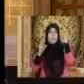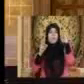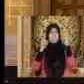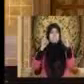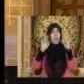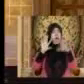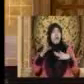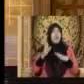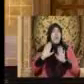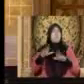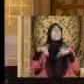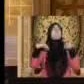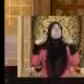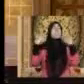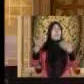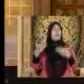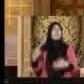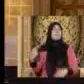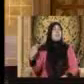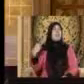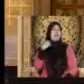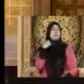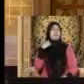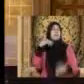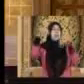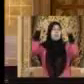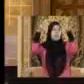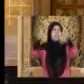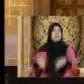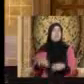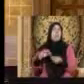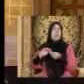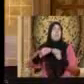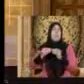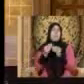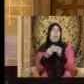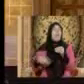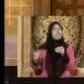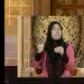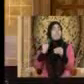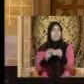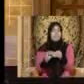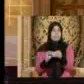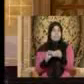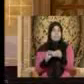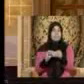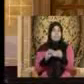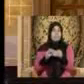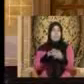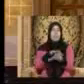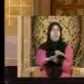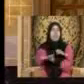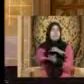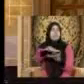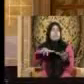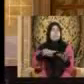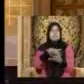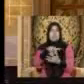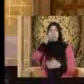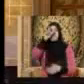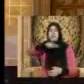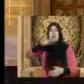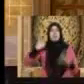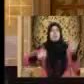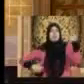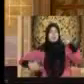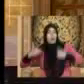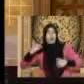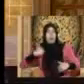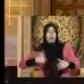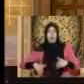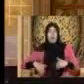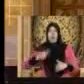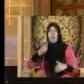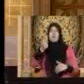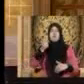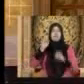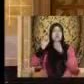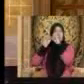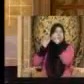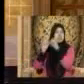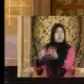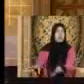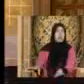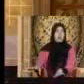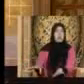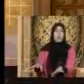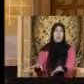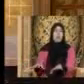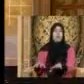فيما بعد تأتي كنتائج وكعواقب وخيمة، خراب وناس جرحى وأموال الناس